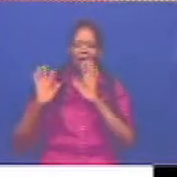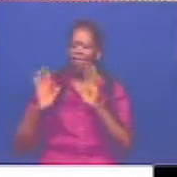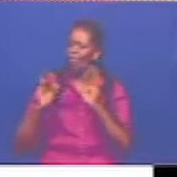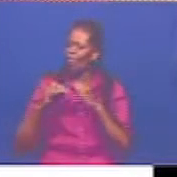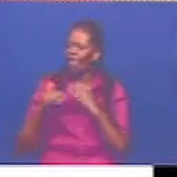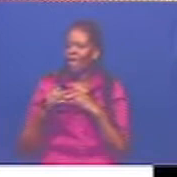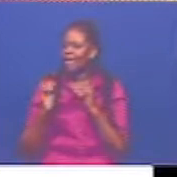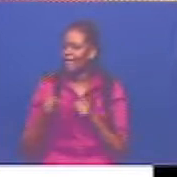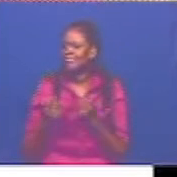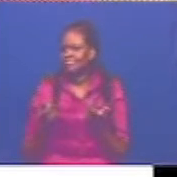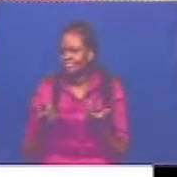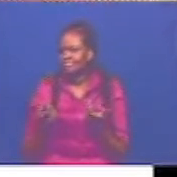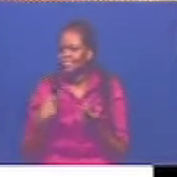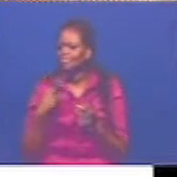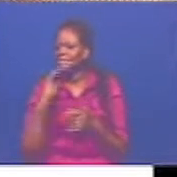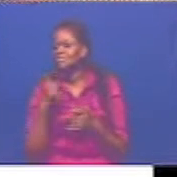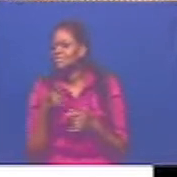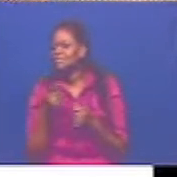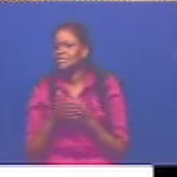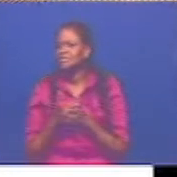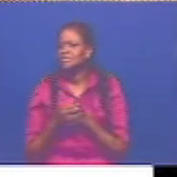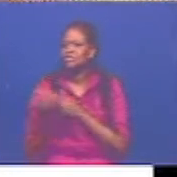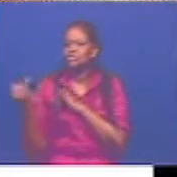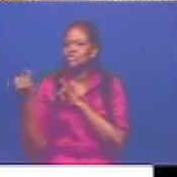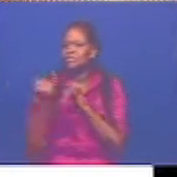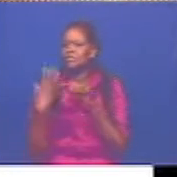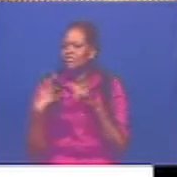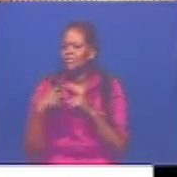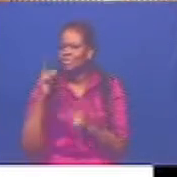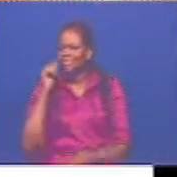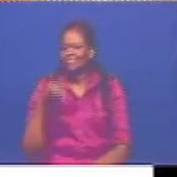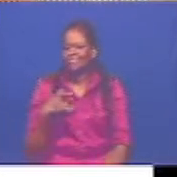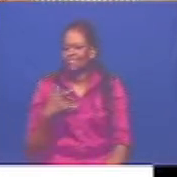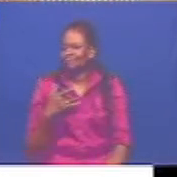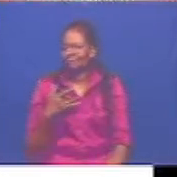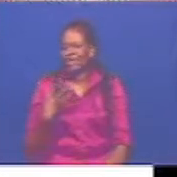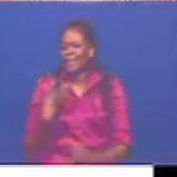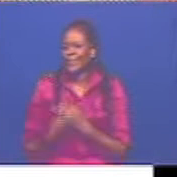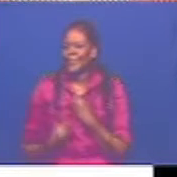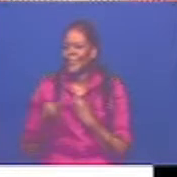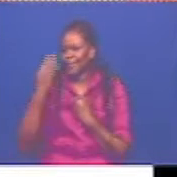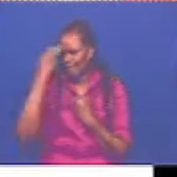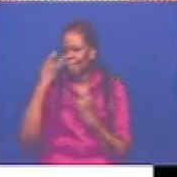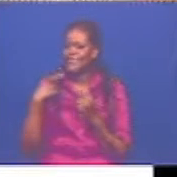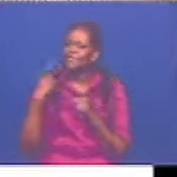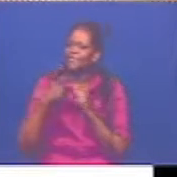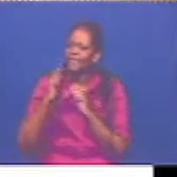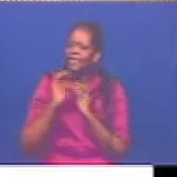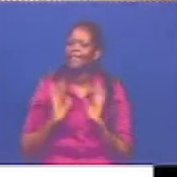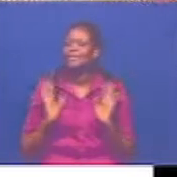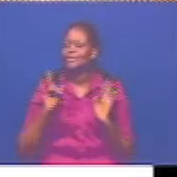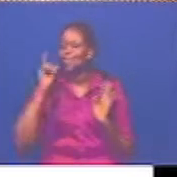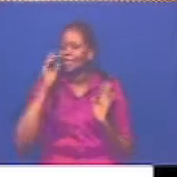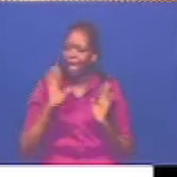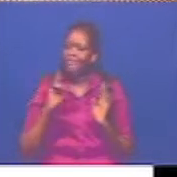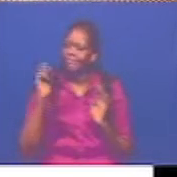waga nakasikika sana mtu akiniambia I'm introducing artist from coast. Hiyo waga inaniuma sana, because mimi naamini ni Mkenya na mahali ninapoenda